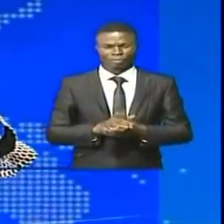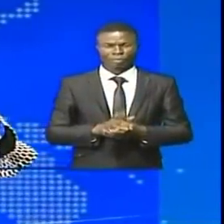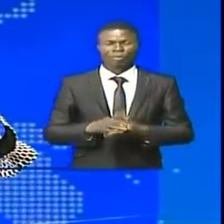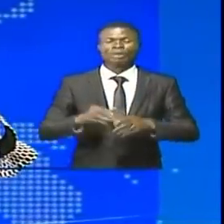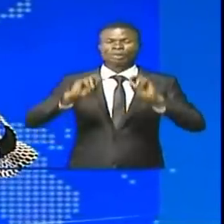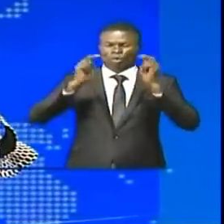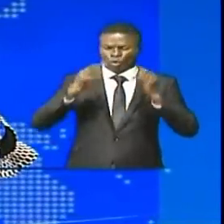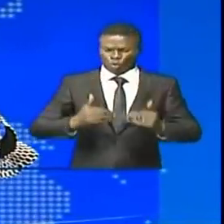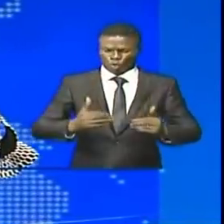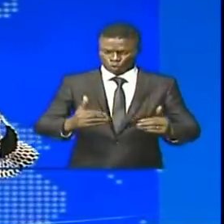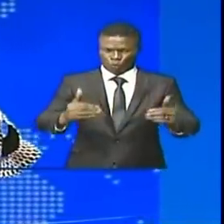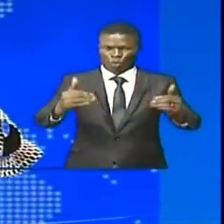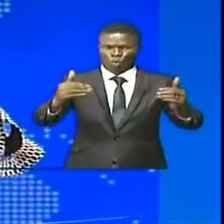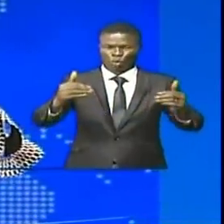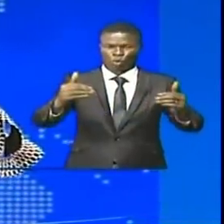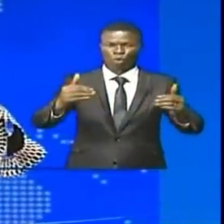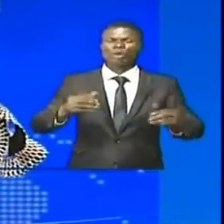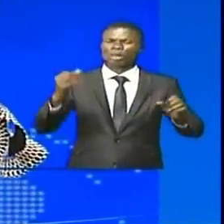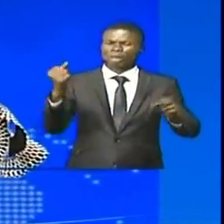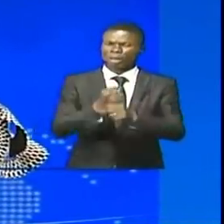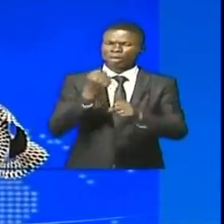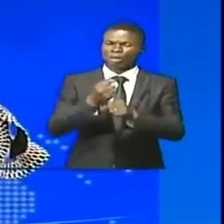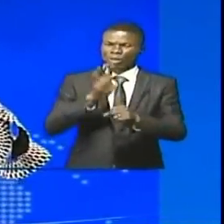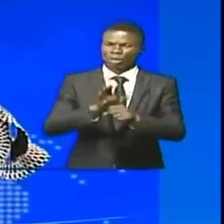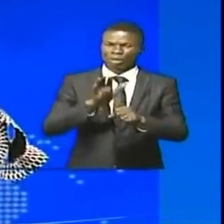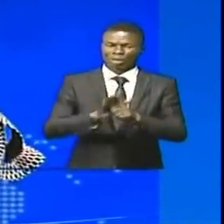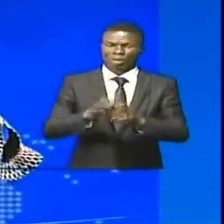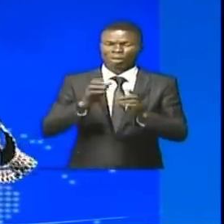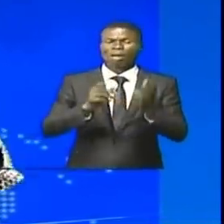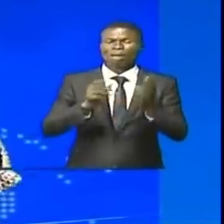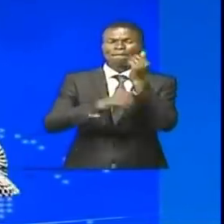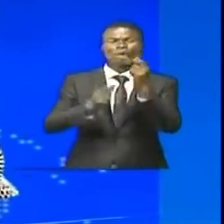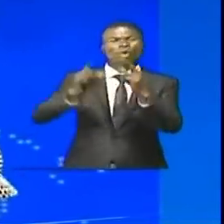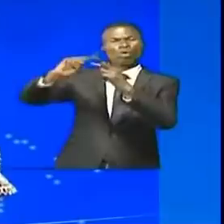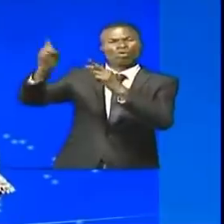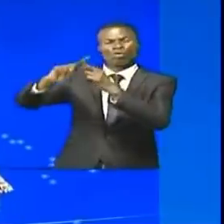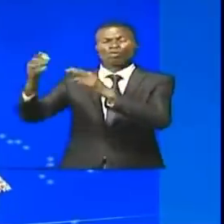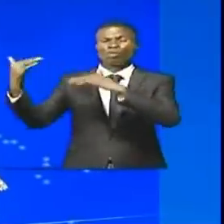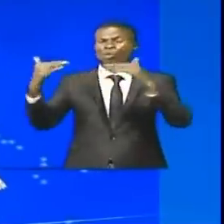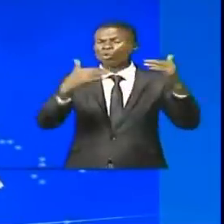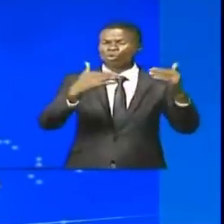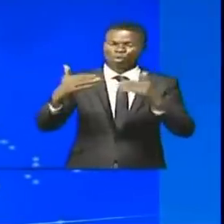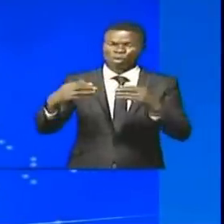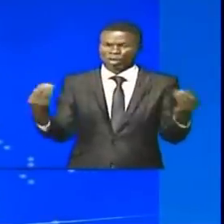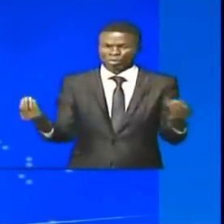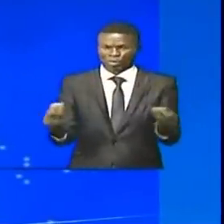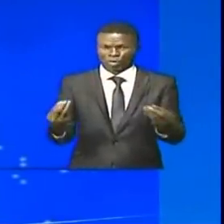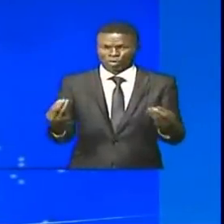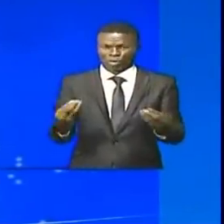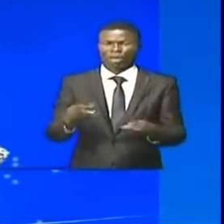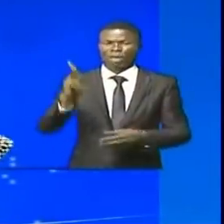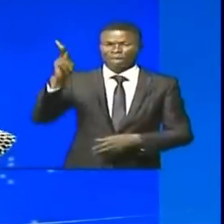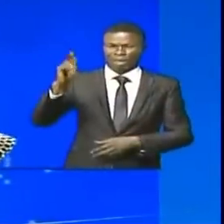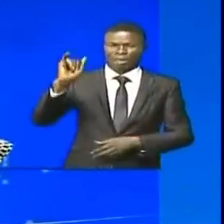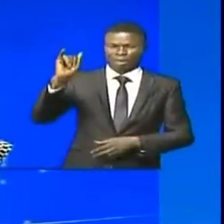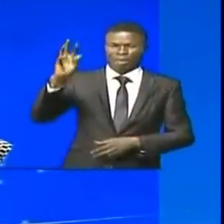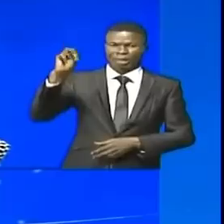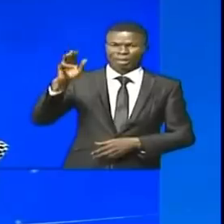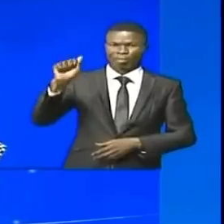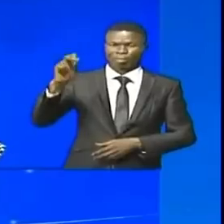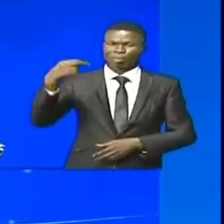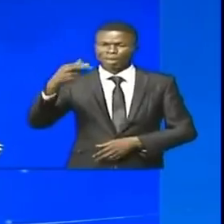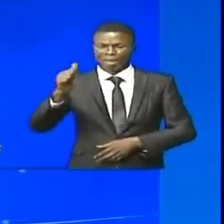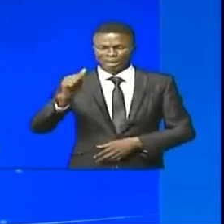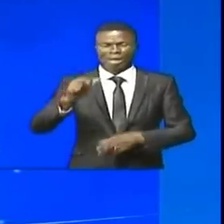continue d'être un flux afflué par des déplacés de guerre interne du co2 qui manque à ces déplacés vivent dans